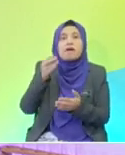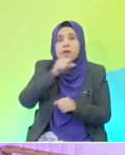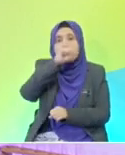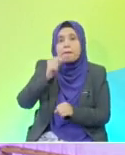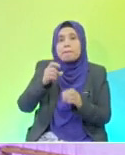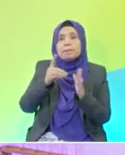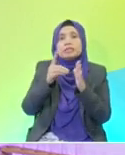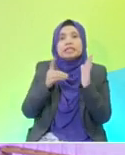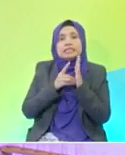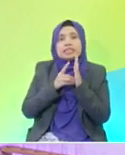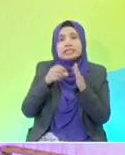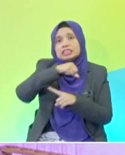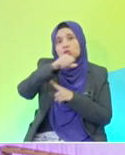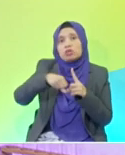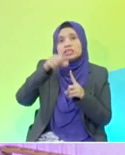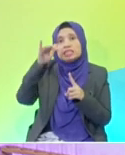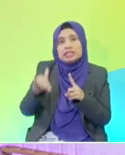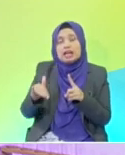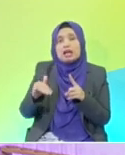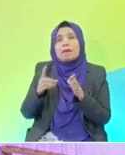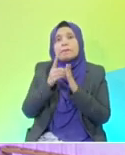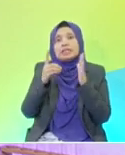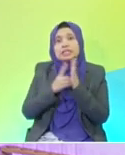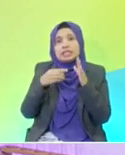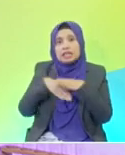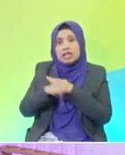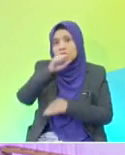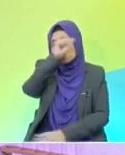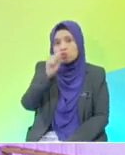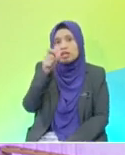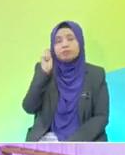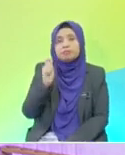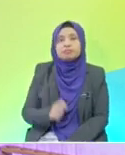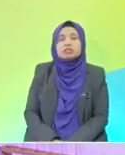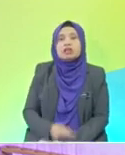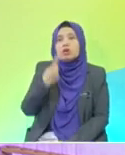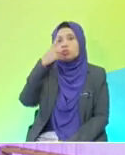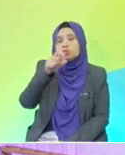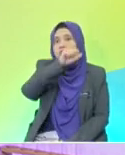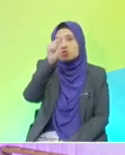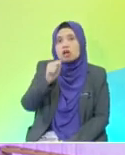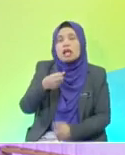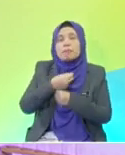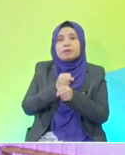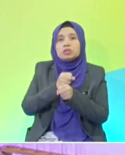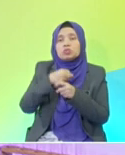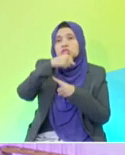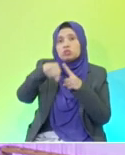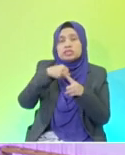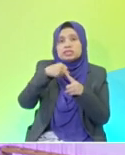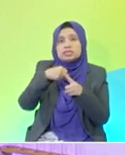berdasarkan situasi yang berdasarkan di dalam soal tadi oke untuk soal yang berbentuk situasi